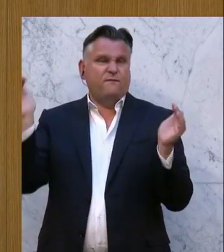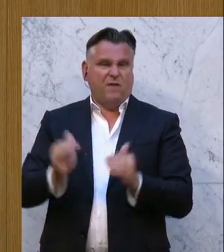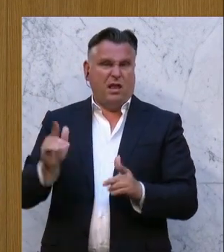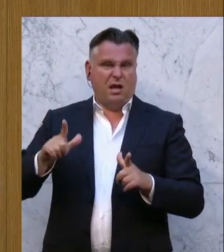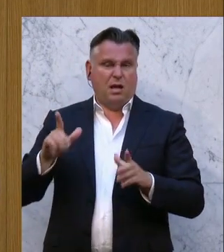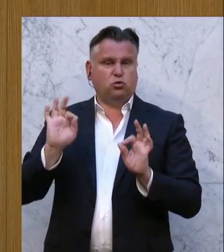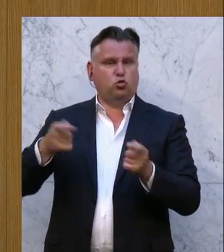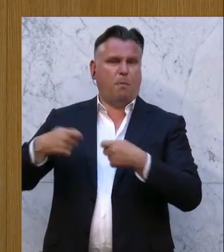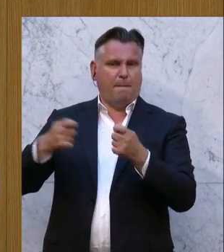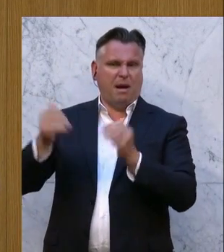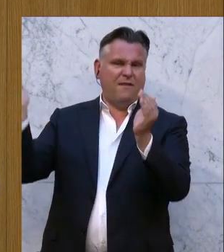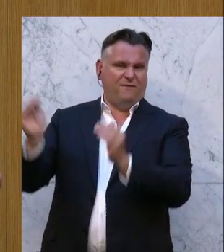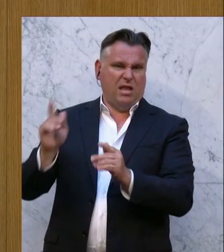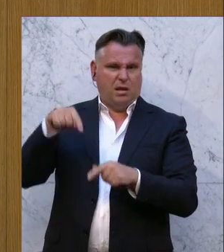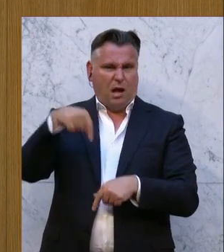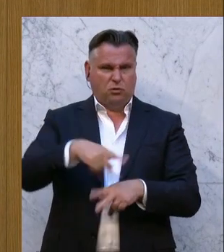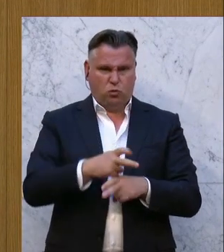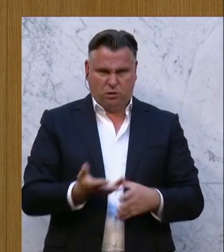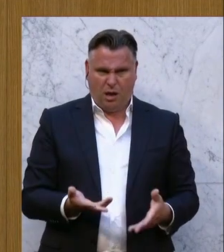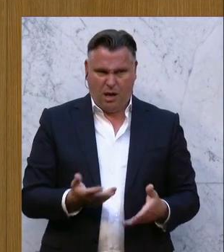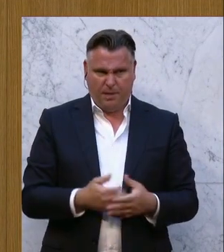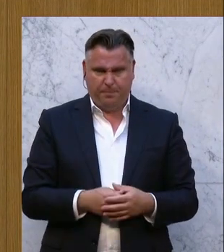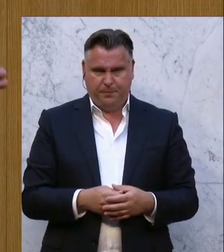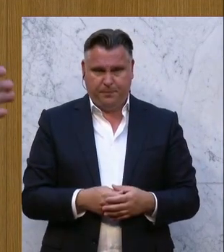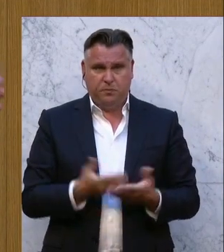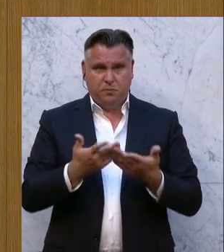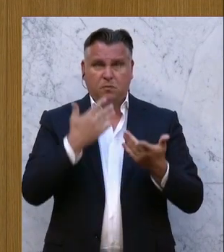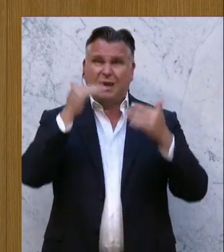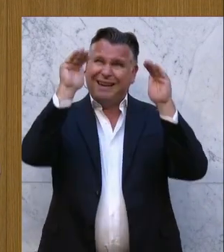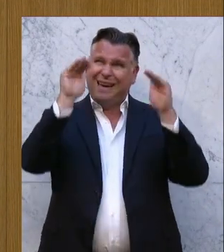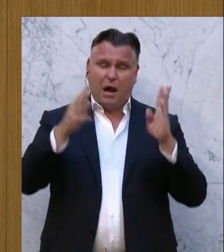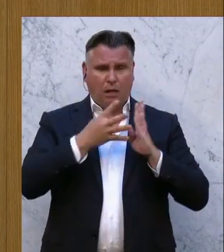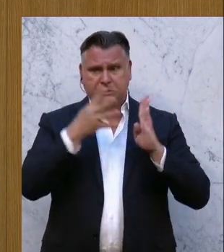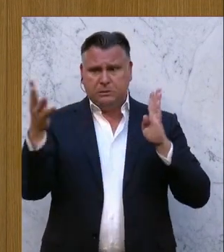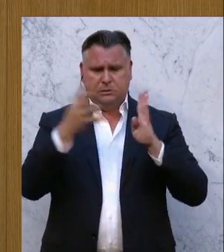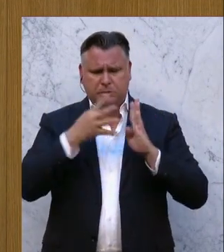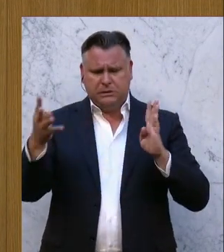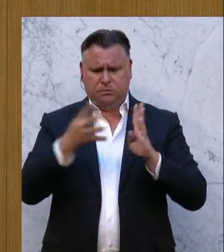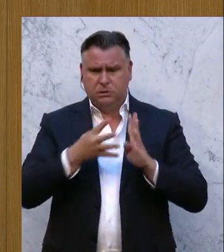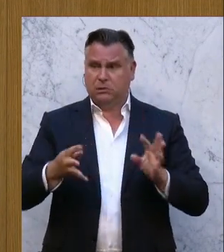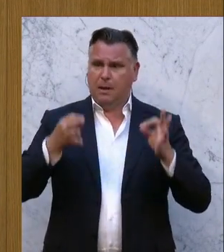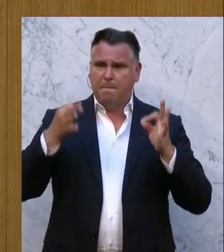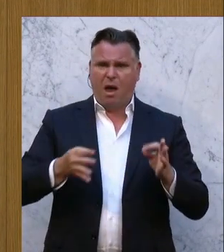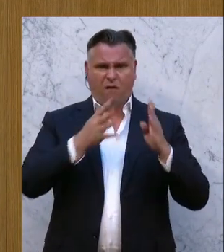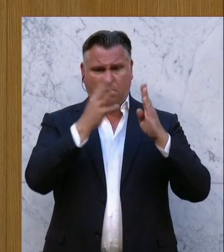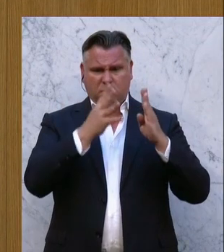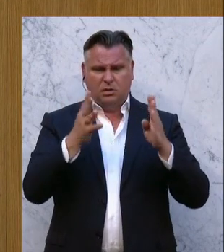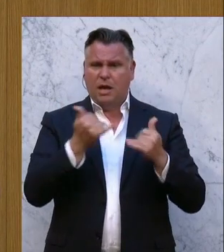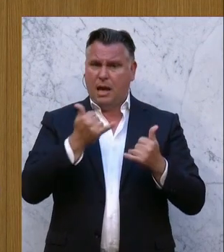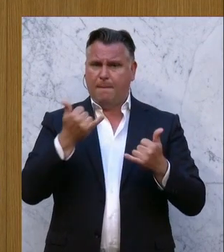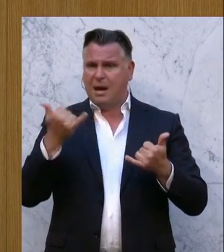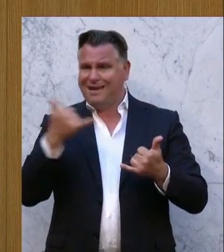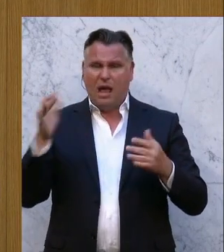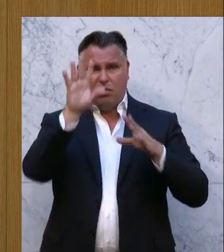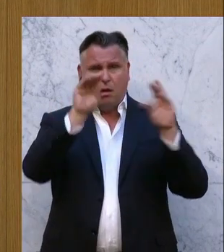an entsprechenden Standorten haben. Und dann haben wir Regale meterweise die Ware, perfekt vorbereitet, immer